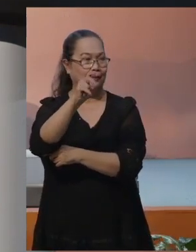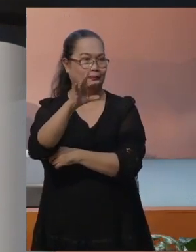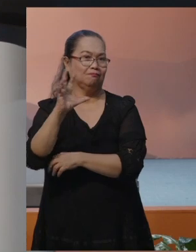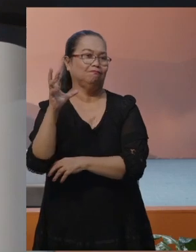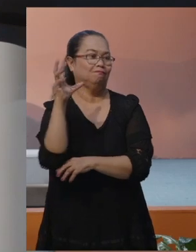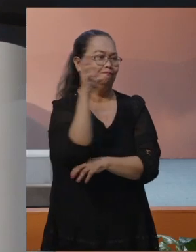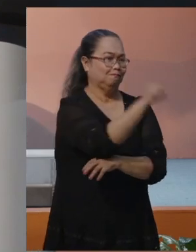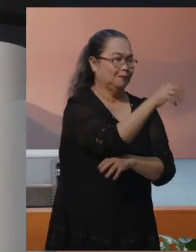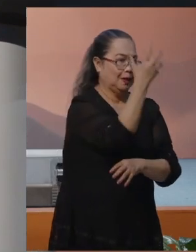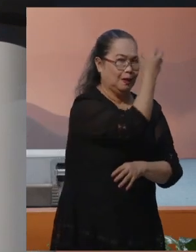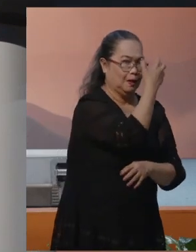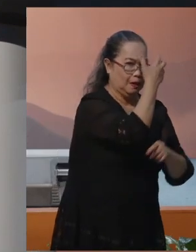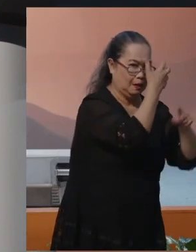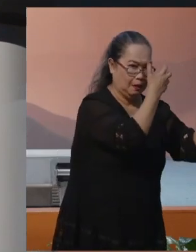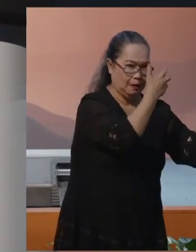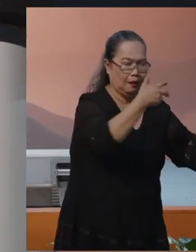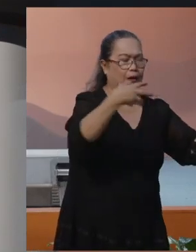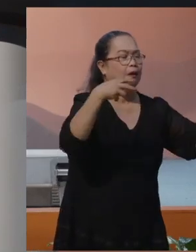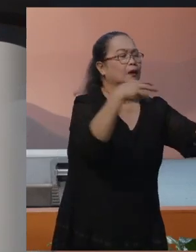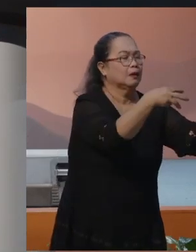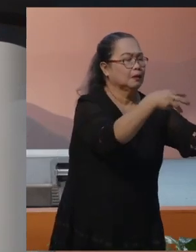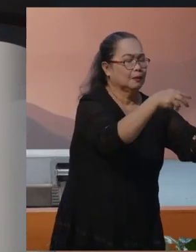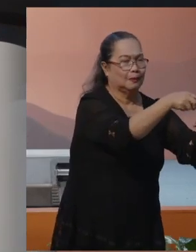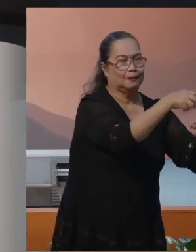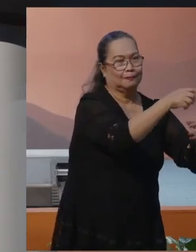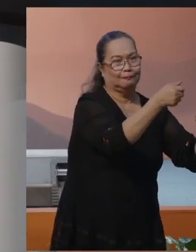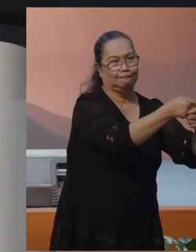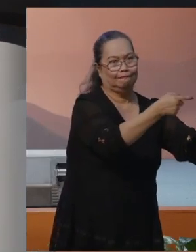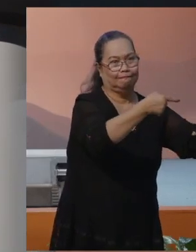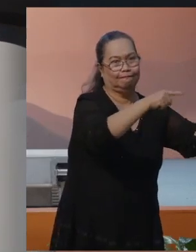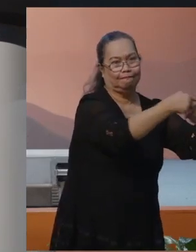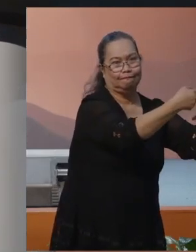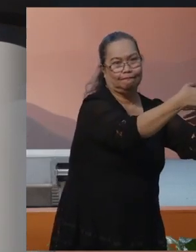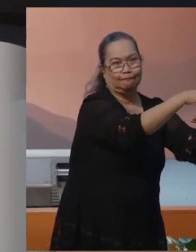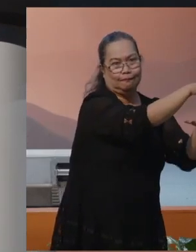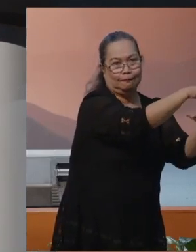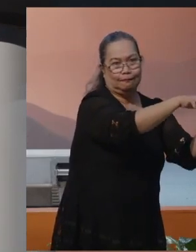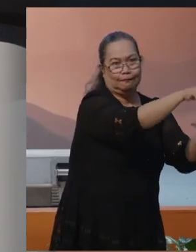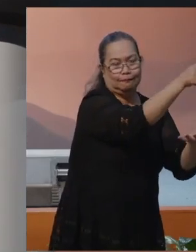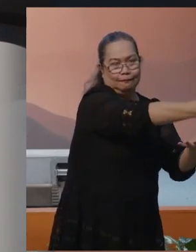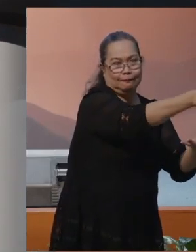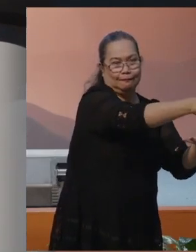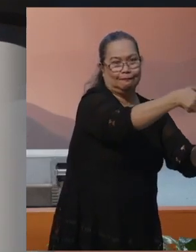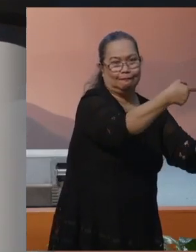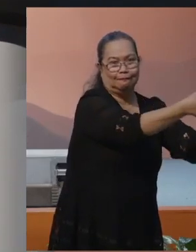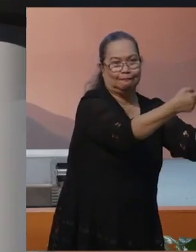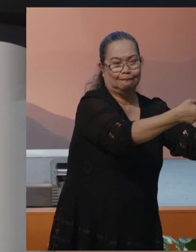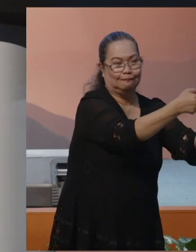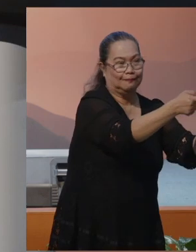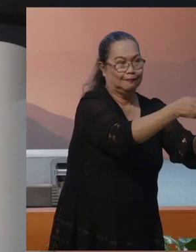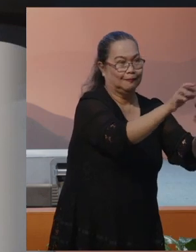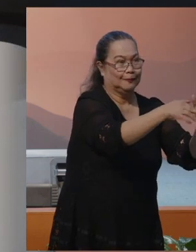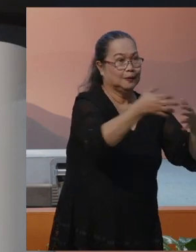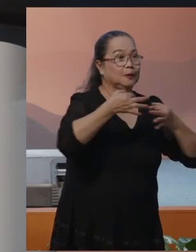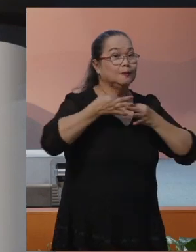Midianite. At lalabanan nila ang isa't isa. Kailangan lang nila na